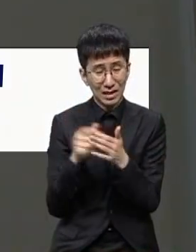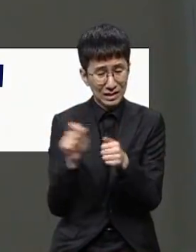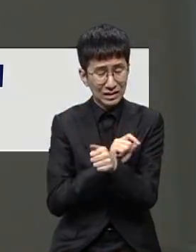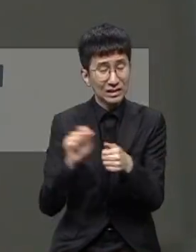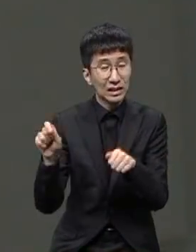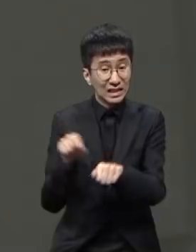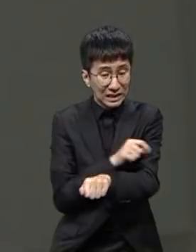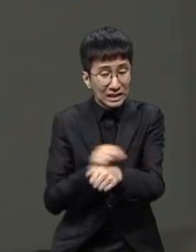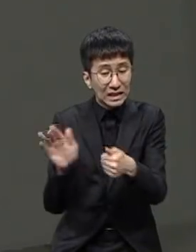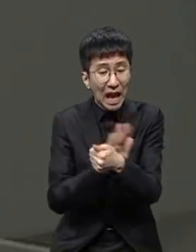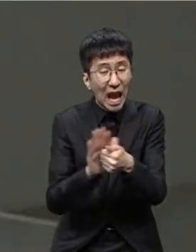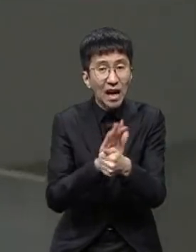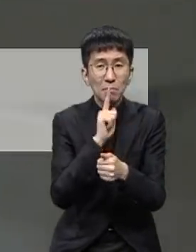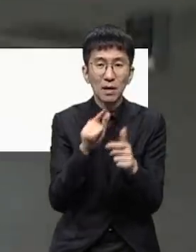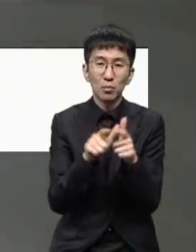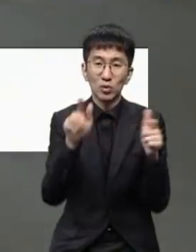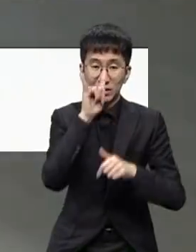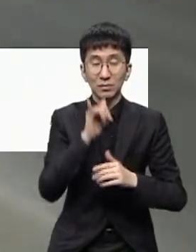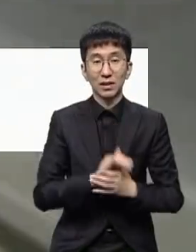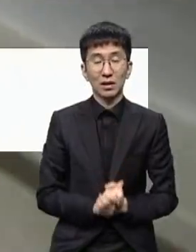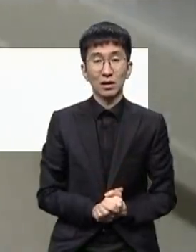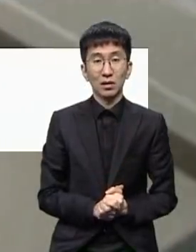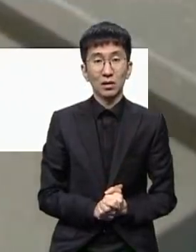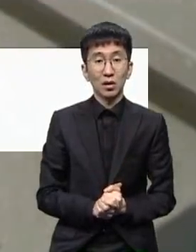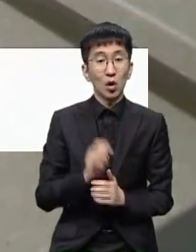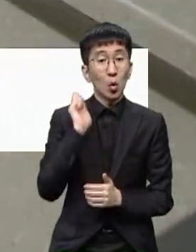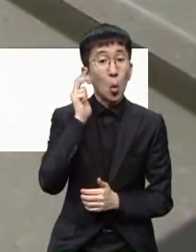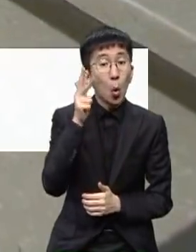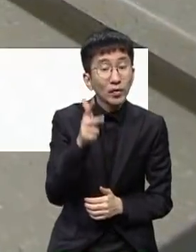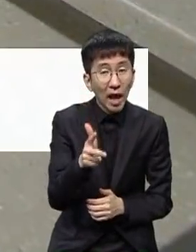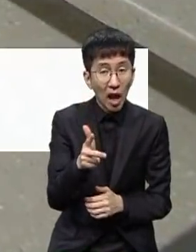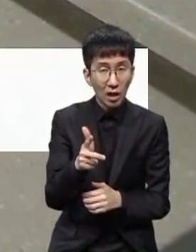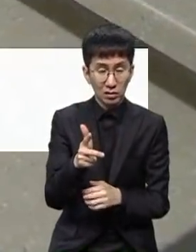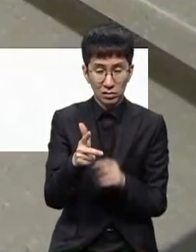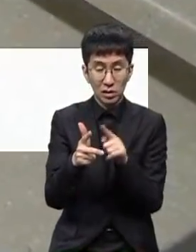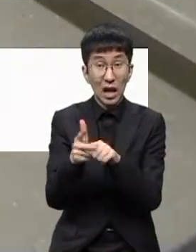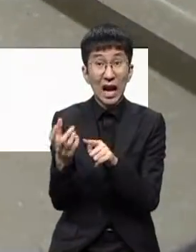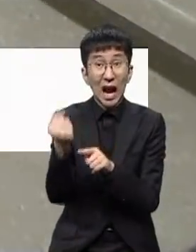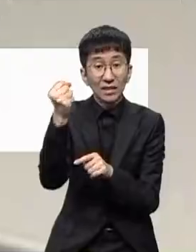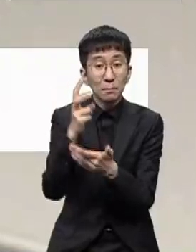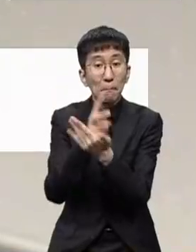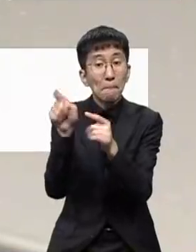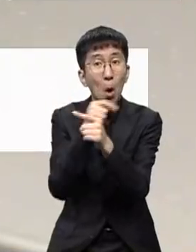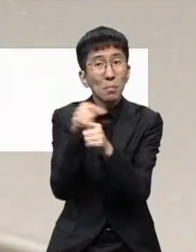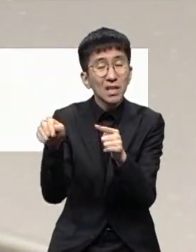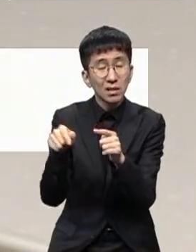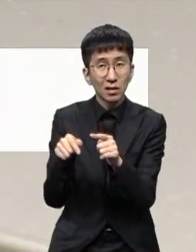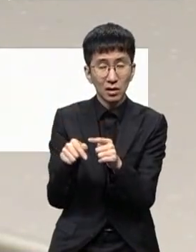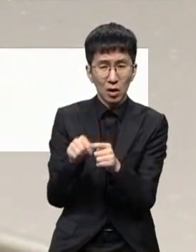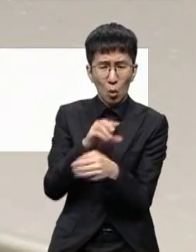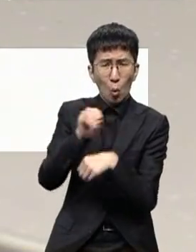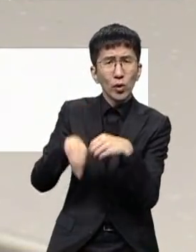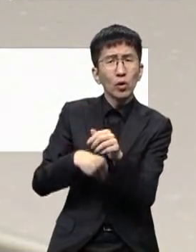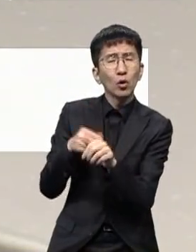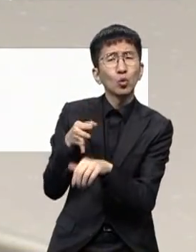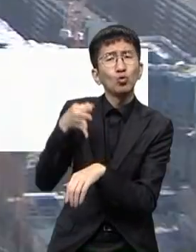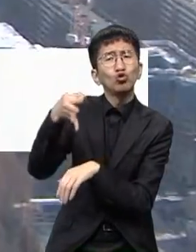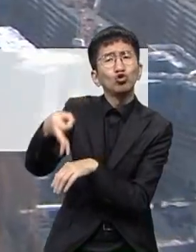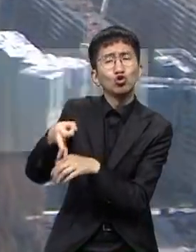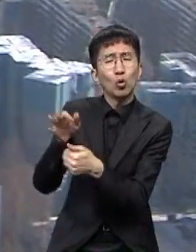목소리도 있습니다. 어떻게 보면 호텔 소유한 법인들에 대한 특혜 정책으로 볼지 우려가 매우